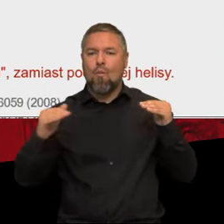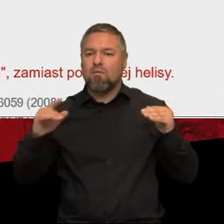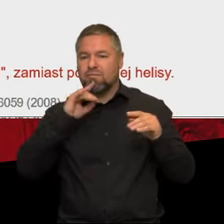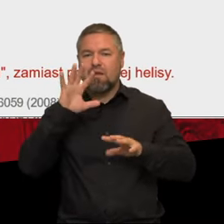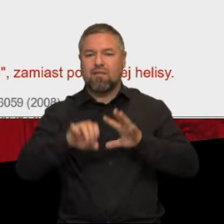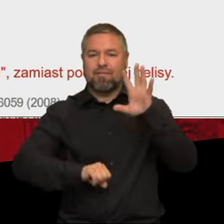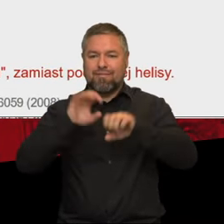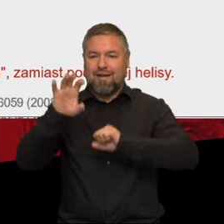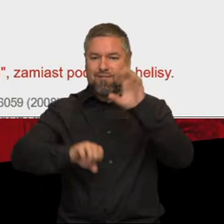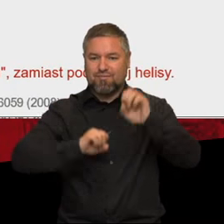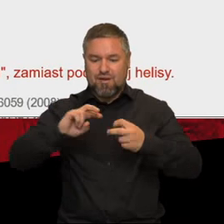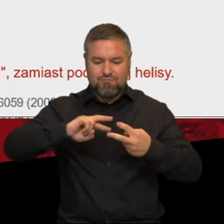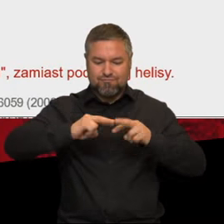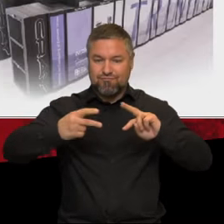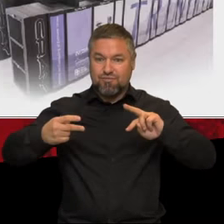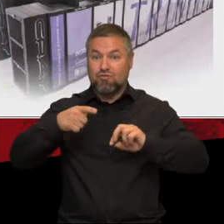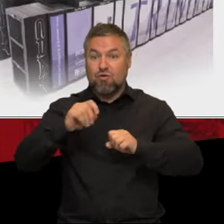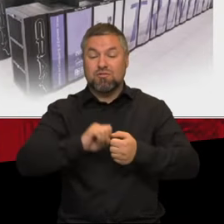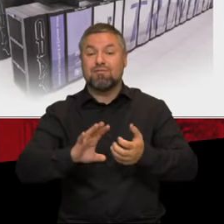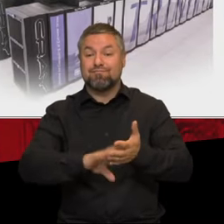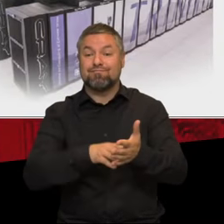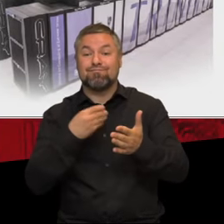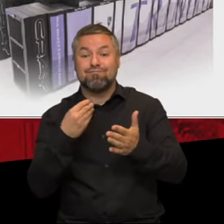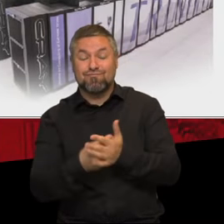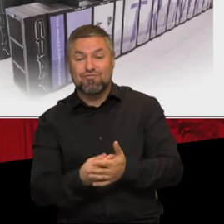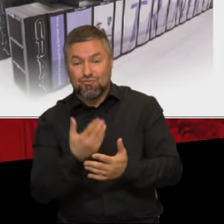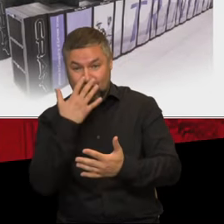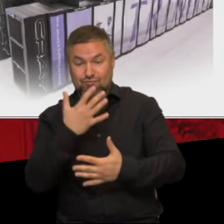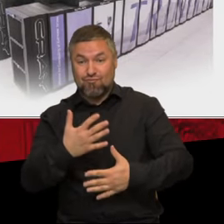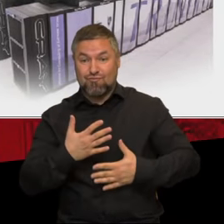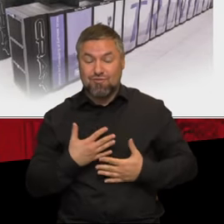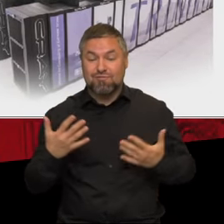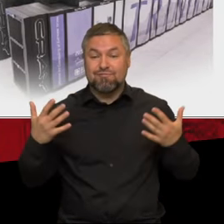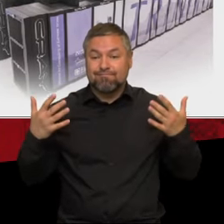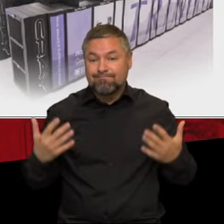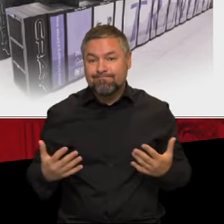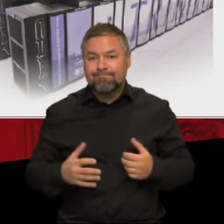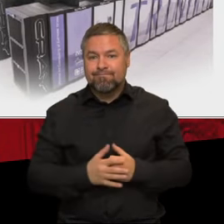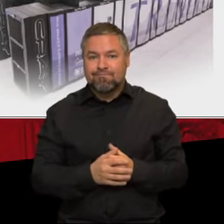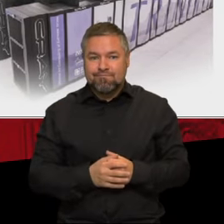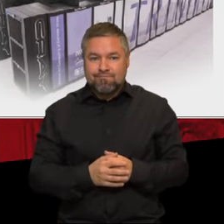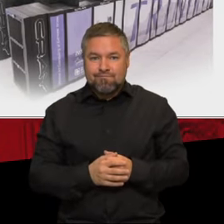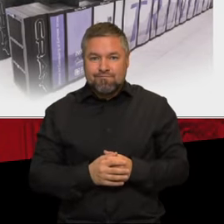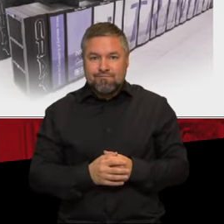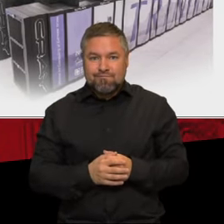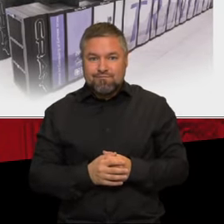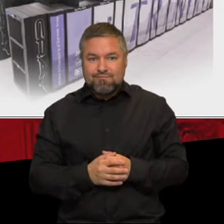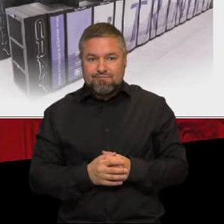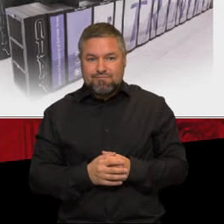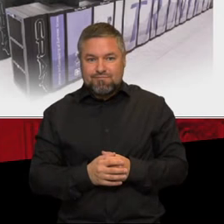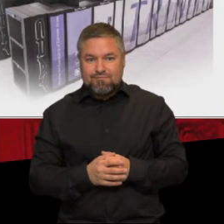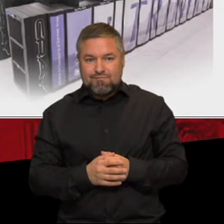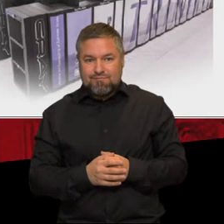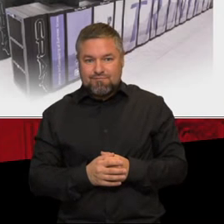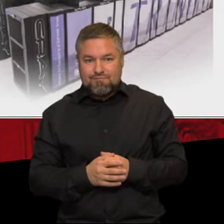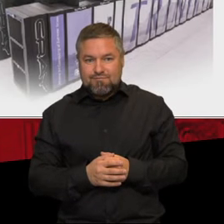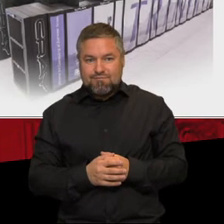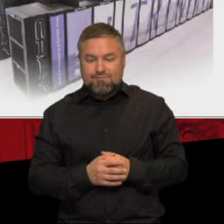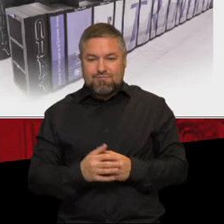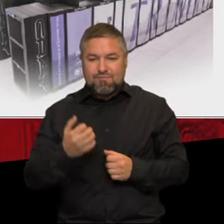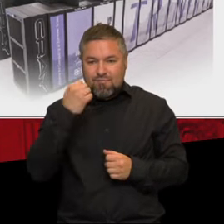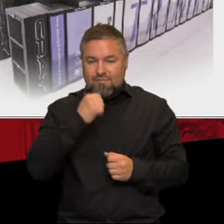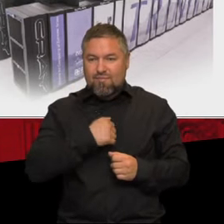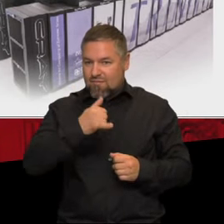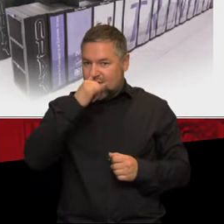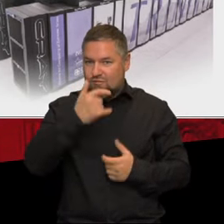drabina. I to jest typowy przykład, który nam pokazuje, że niestety w tym kontekście, że bardzo nas to